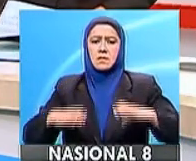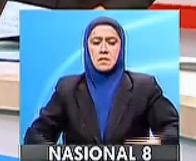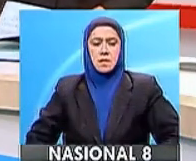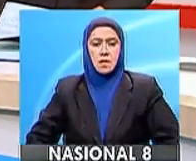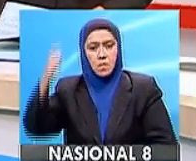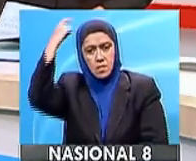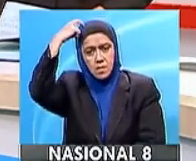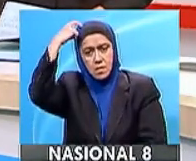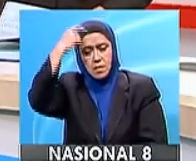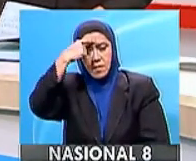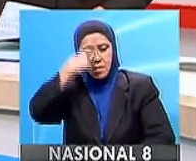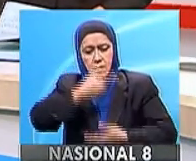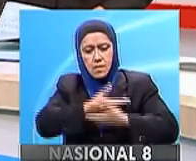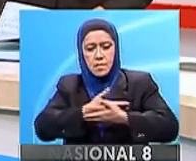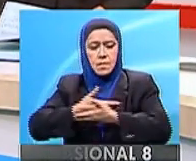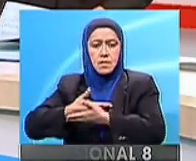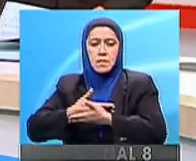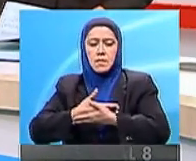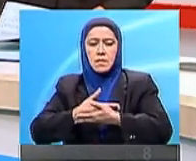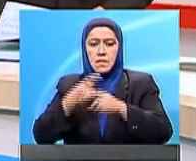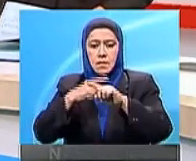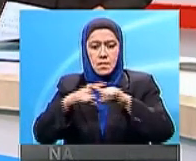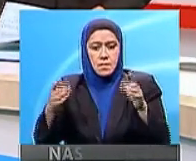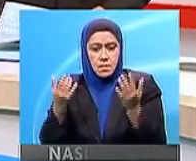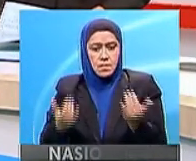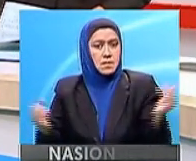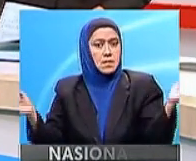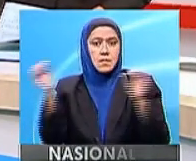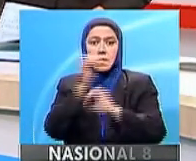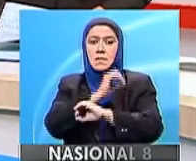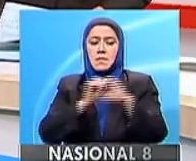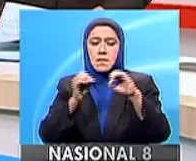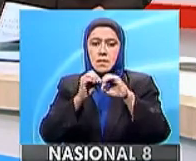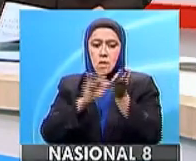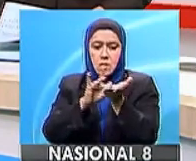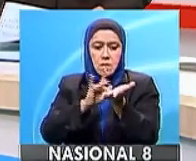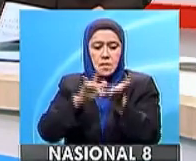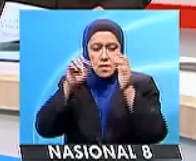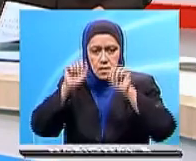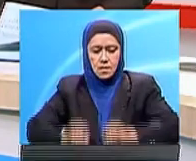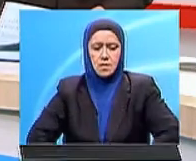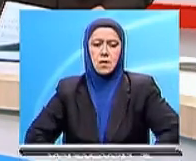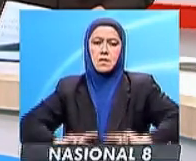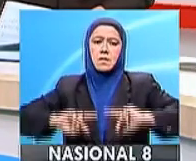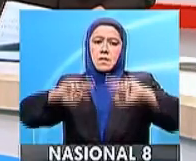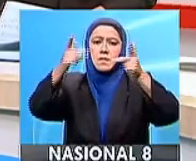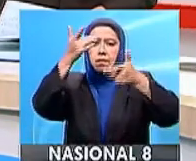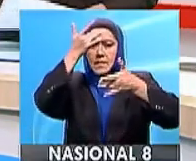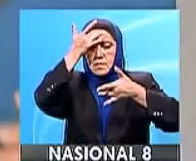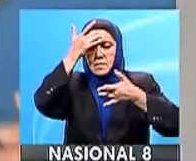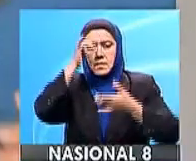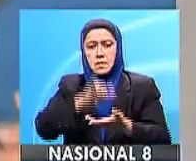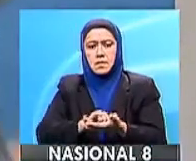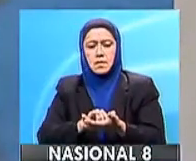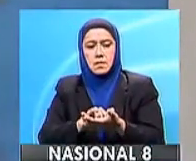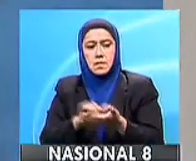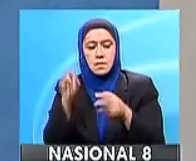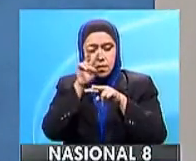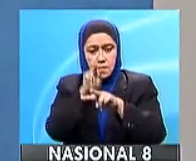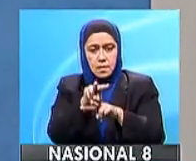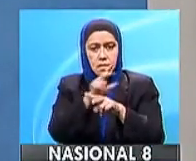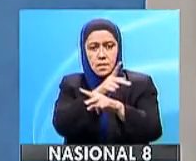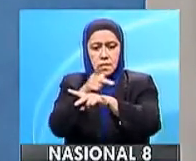bayi. Dan setakat ini belum ada vaksin atau ubat yang boleh menyembuhkan penyakit tersebut. Pemantauan dan kawalan